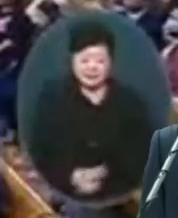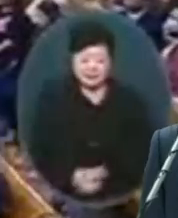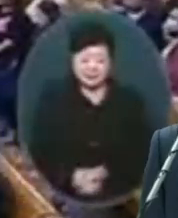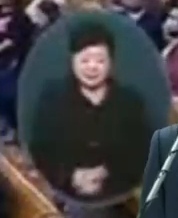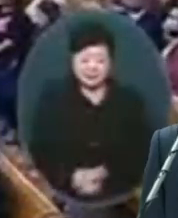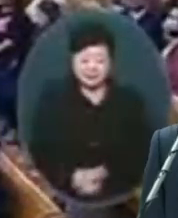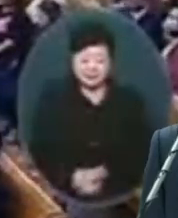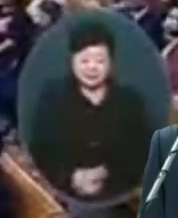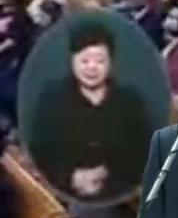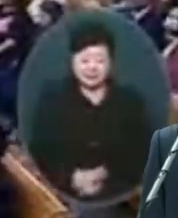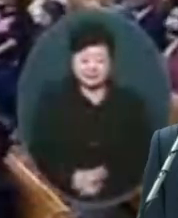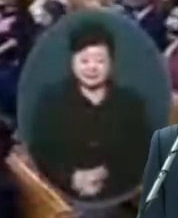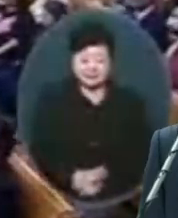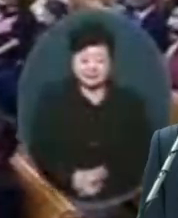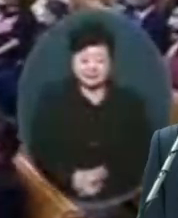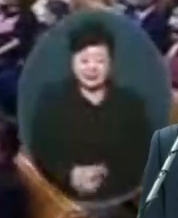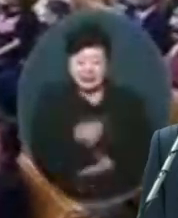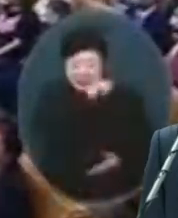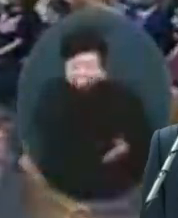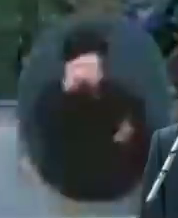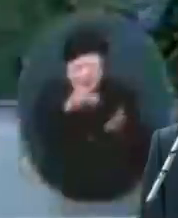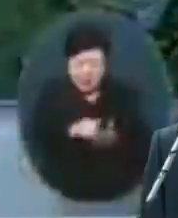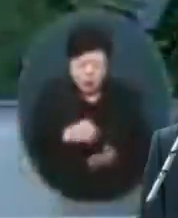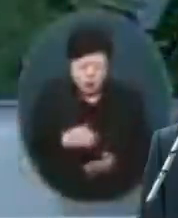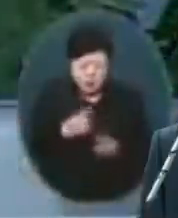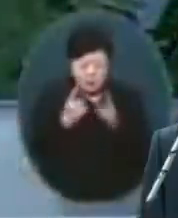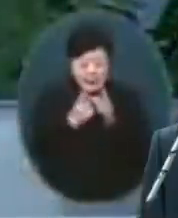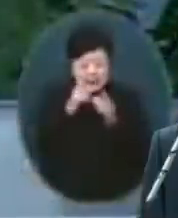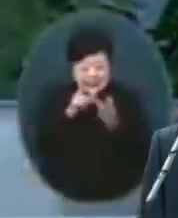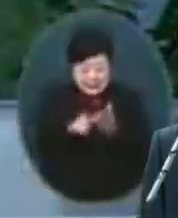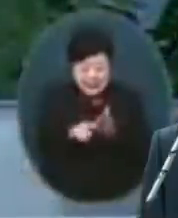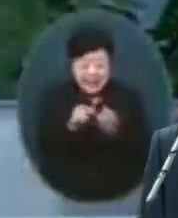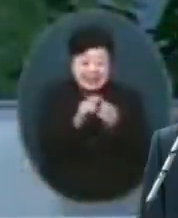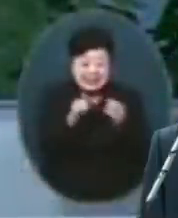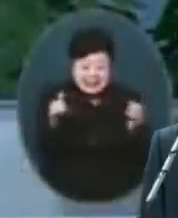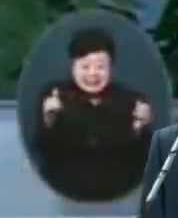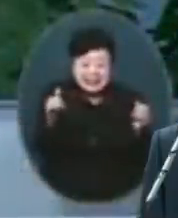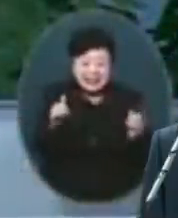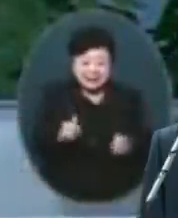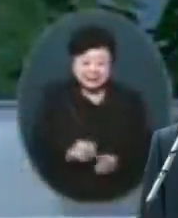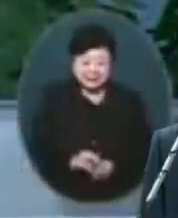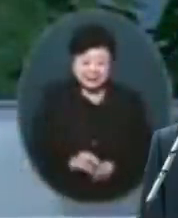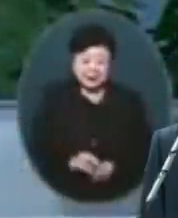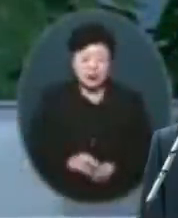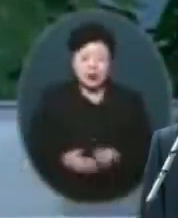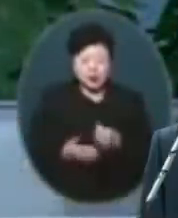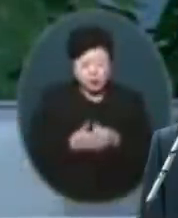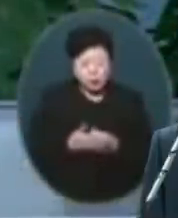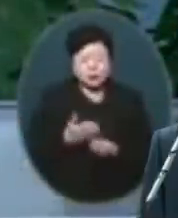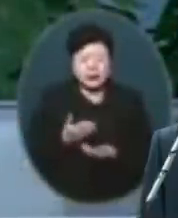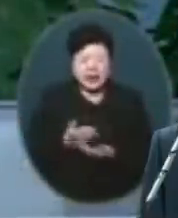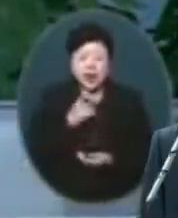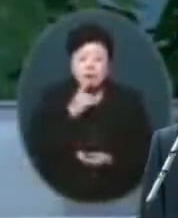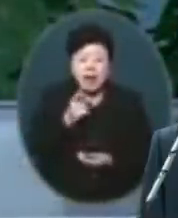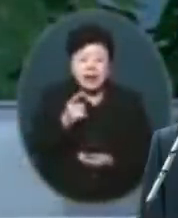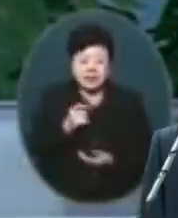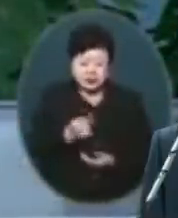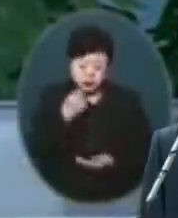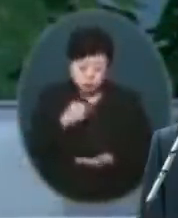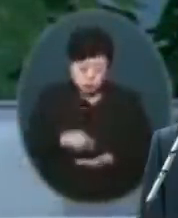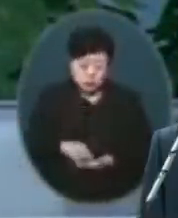말씀하셨습니다. 인생의 위기를 만날 때 대개 사람을 찾아 도움을 찾기